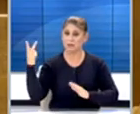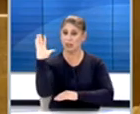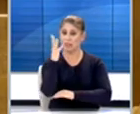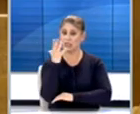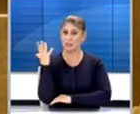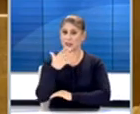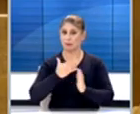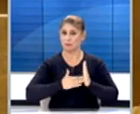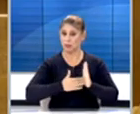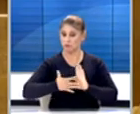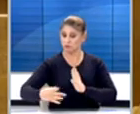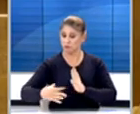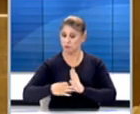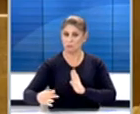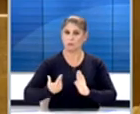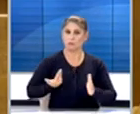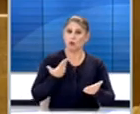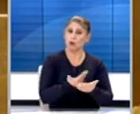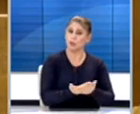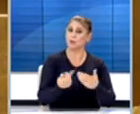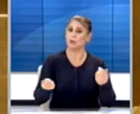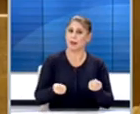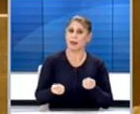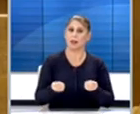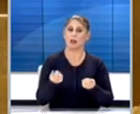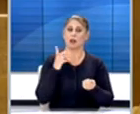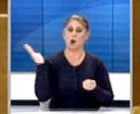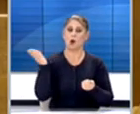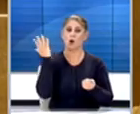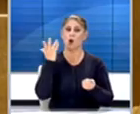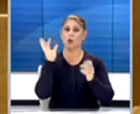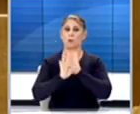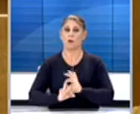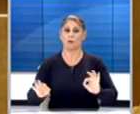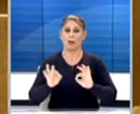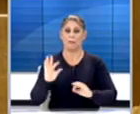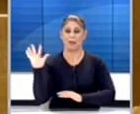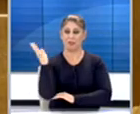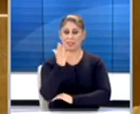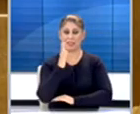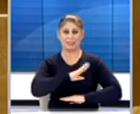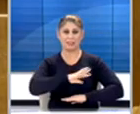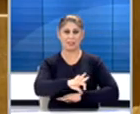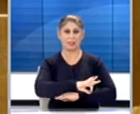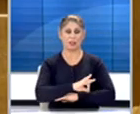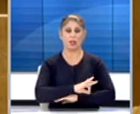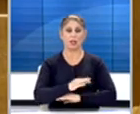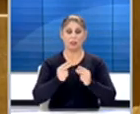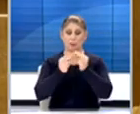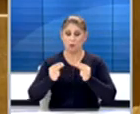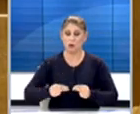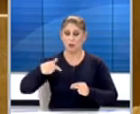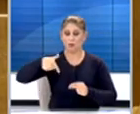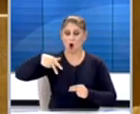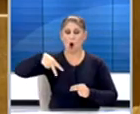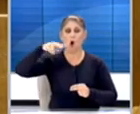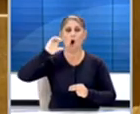στελεχωθούν. Προτείνουμε να υλοποιηθεί όσα προβλέπει η δασική στρατηγική και το πόρισμα Goldhammer, ένα